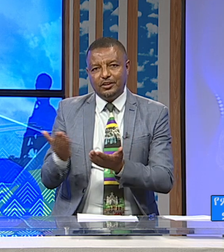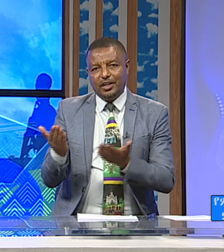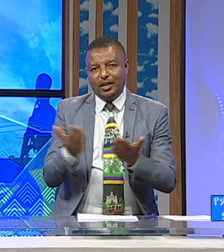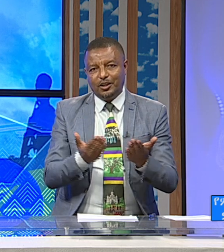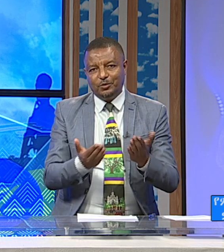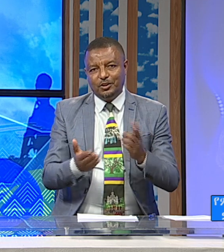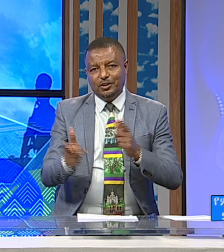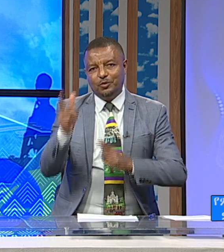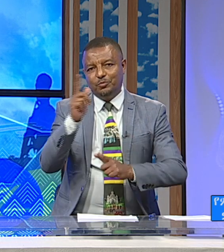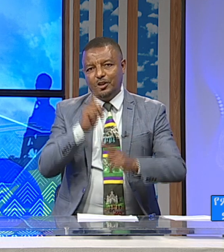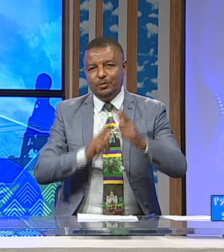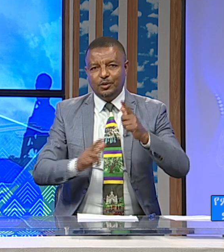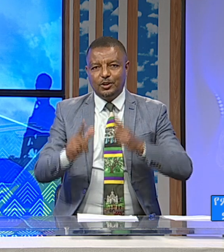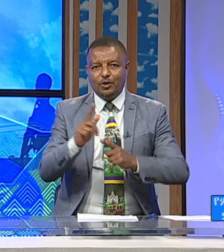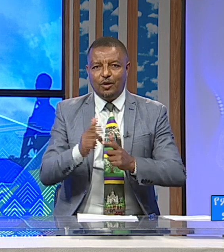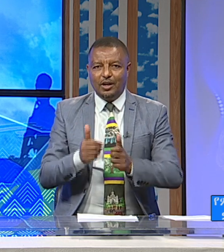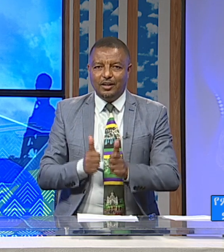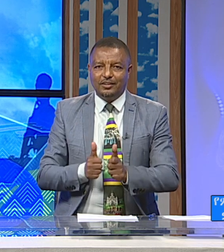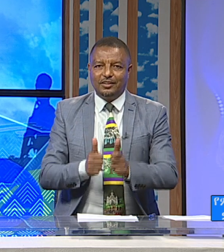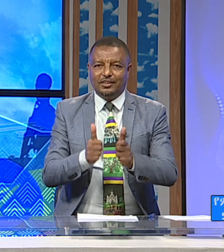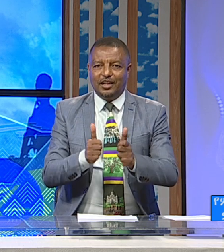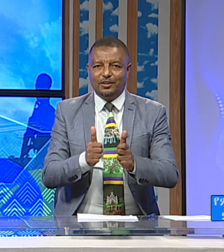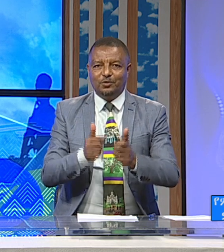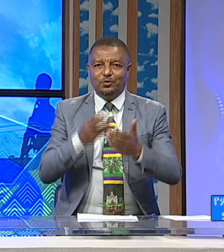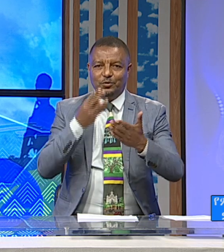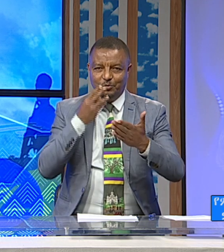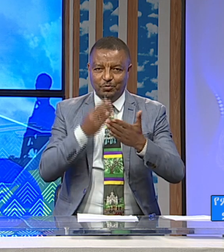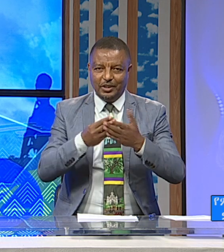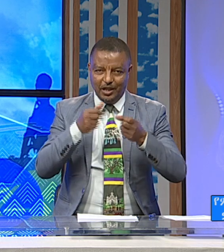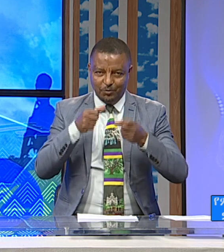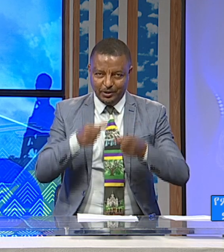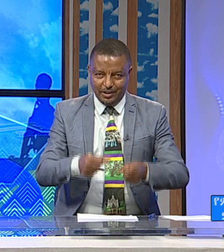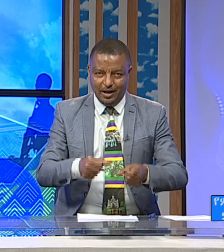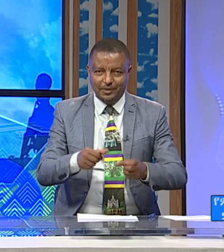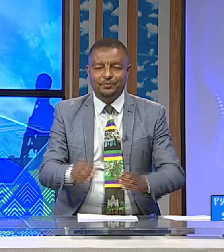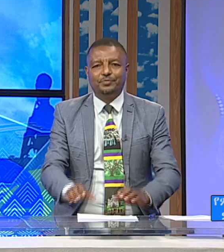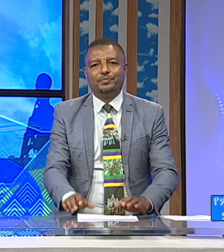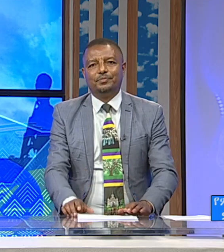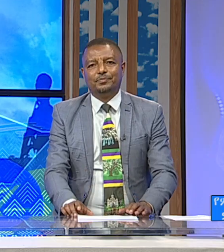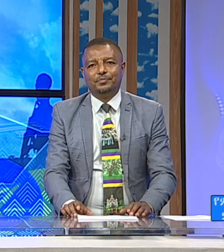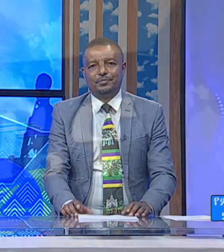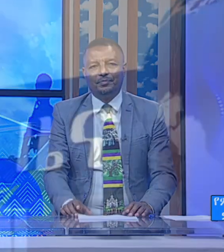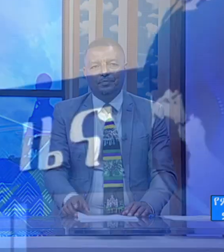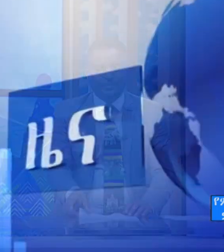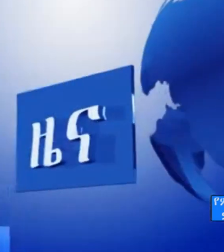በዝርዝር ያቀረቡትን በምልክት ቋንቋ ተከታተሉ። መልካም ቆይታ።